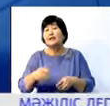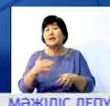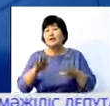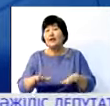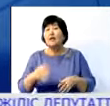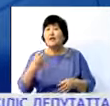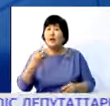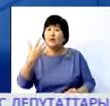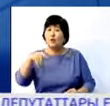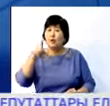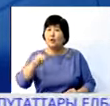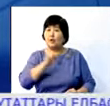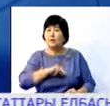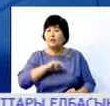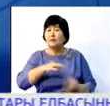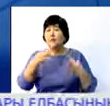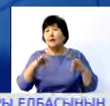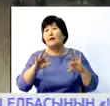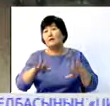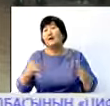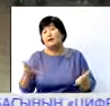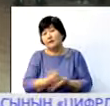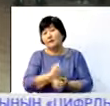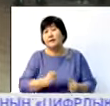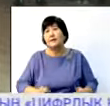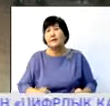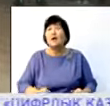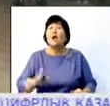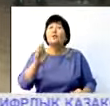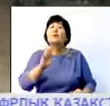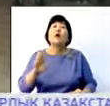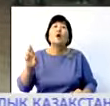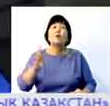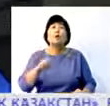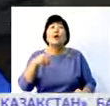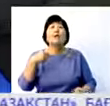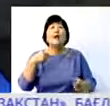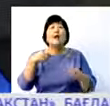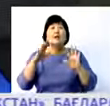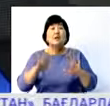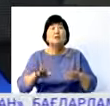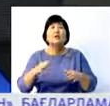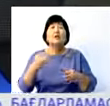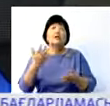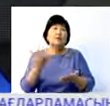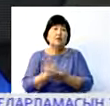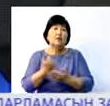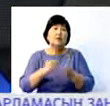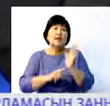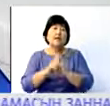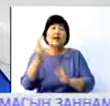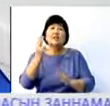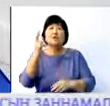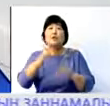тағы 50 қызметке вакансия жарияланды. Бекзат Бердімұратов жәрменкеден бос қайтпады. Биыл іске қосылатын